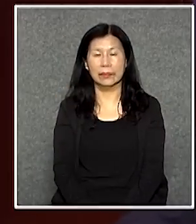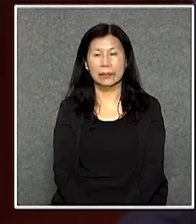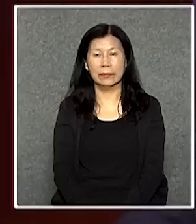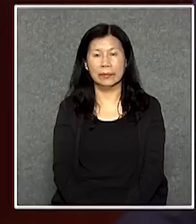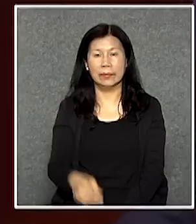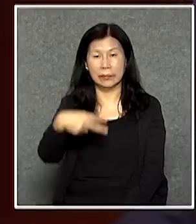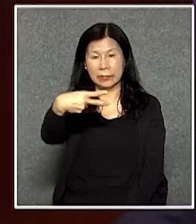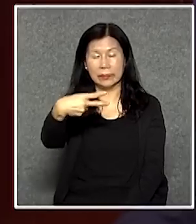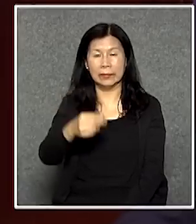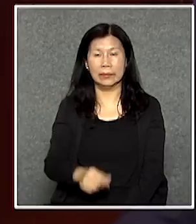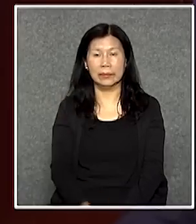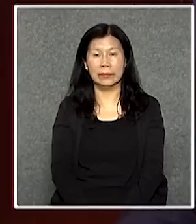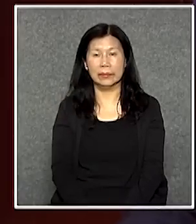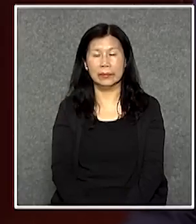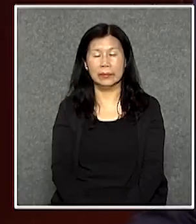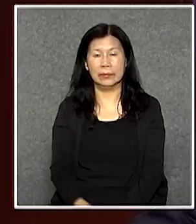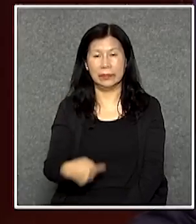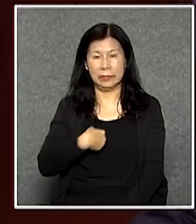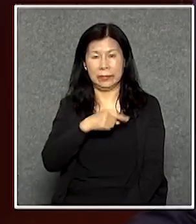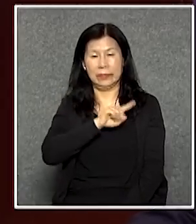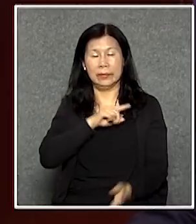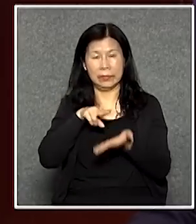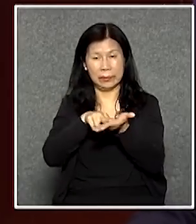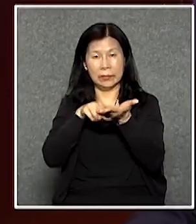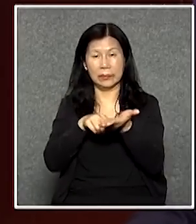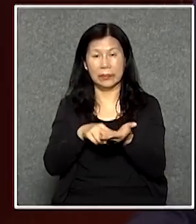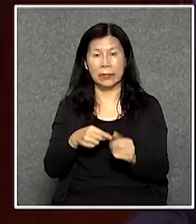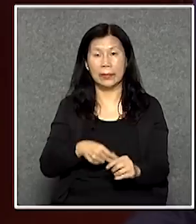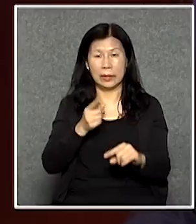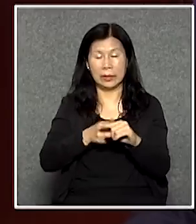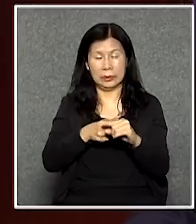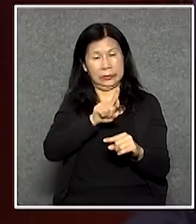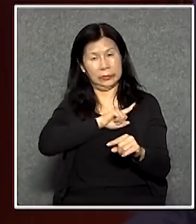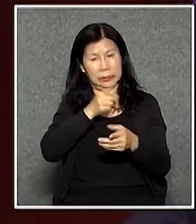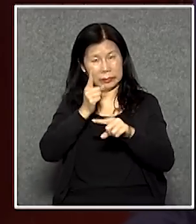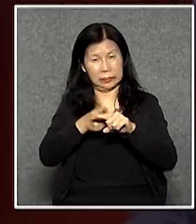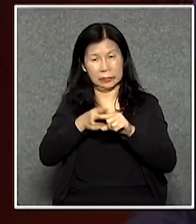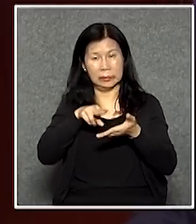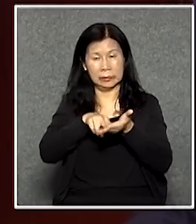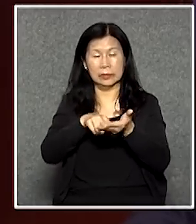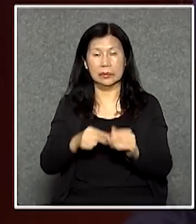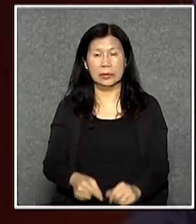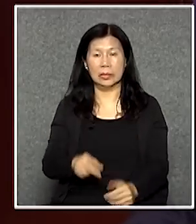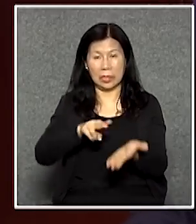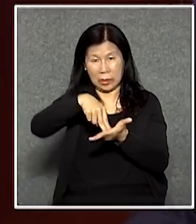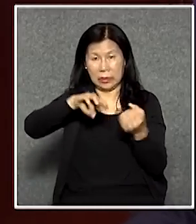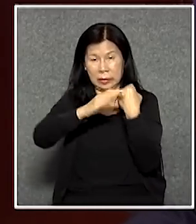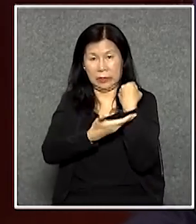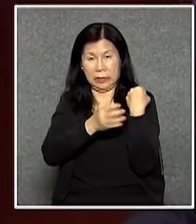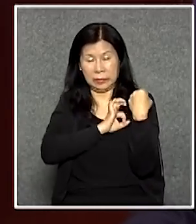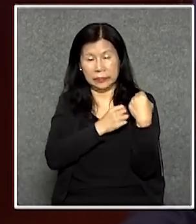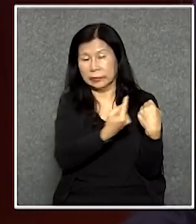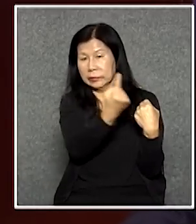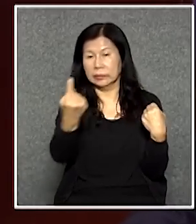第二，我相信，我真係相信，我哋議會裏面每一位議